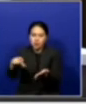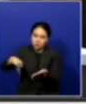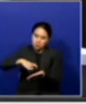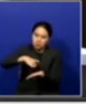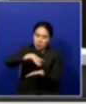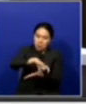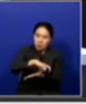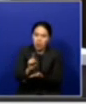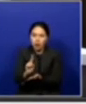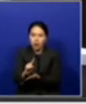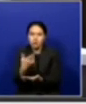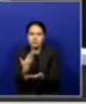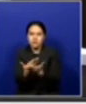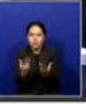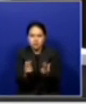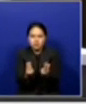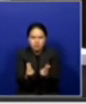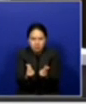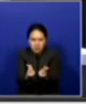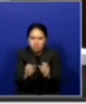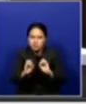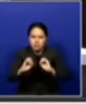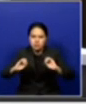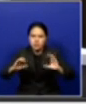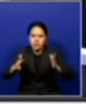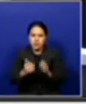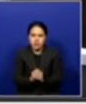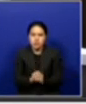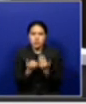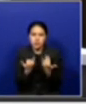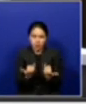ะนั้นผมขออนุญาตท่านประธานที่จะสรุป